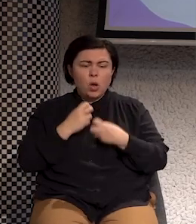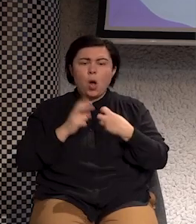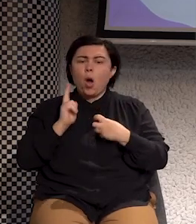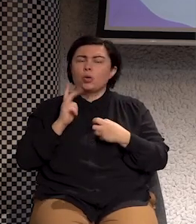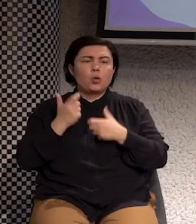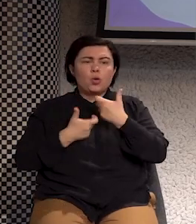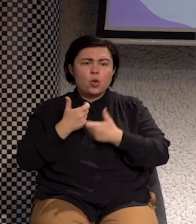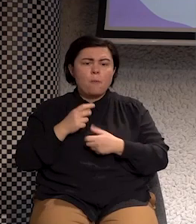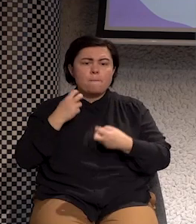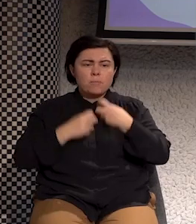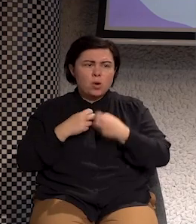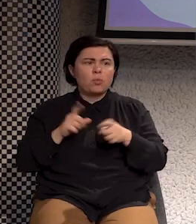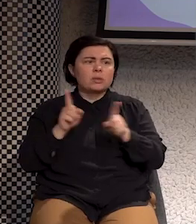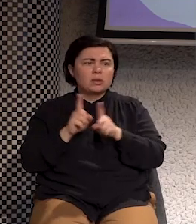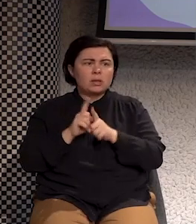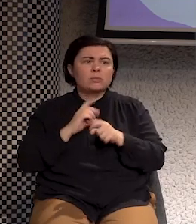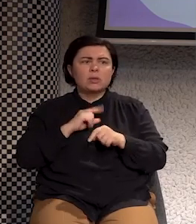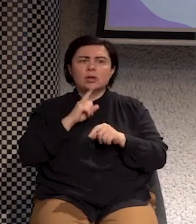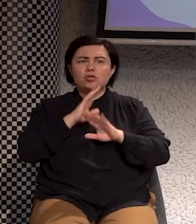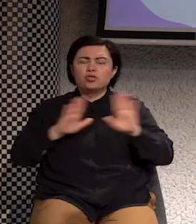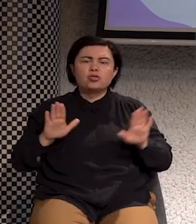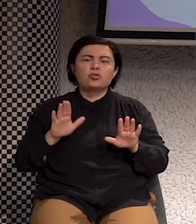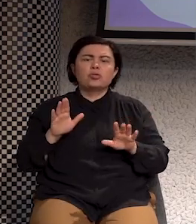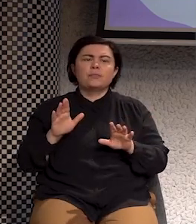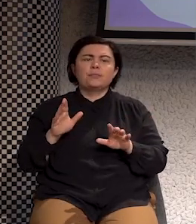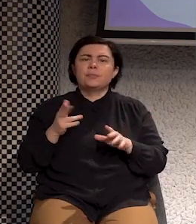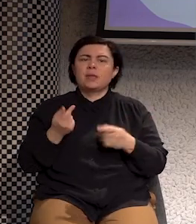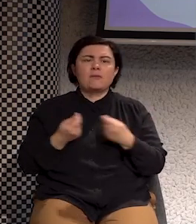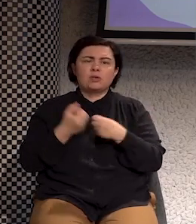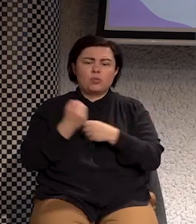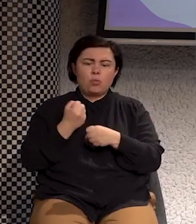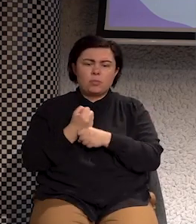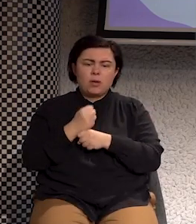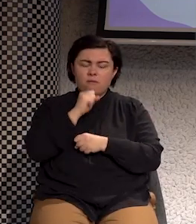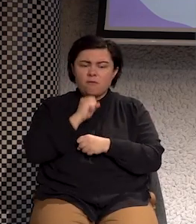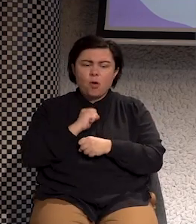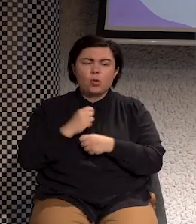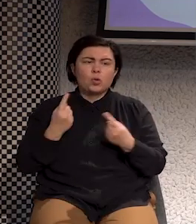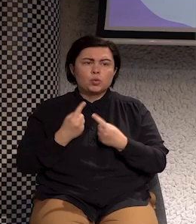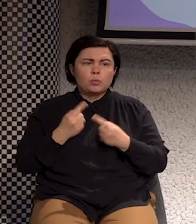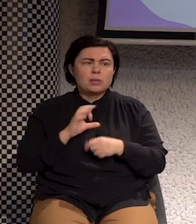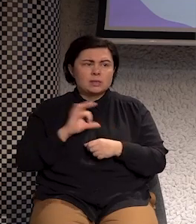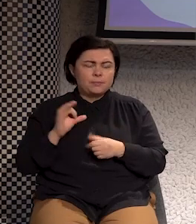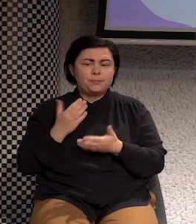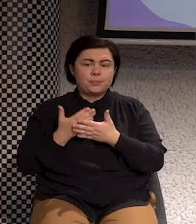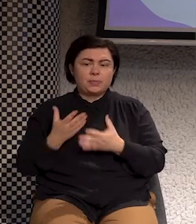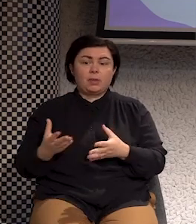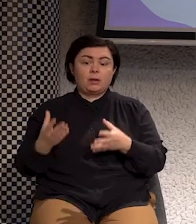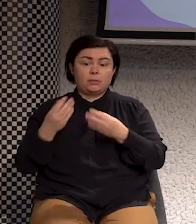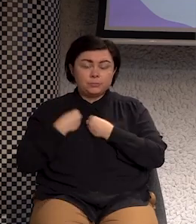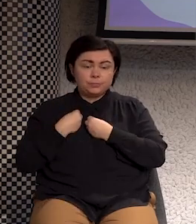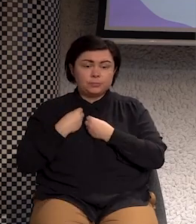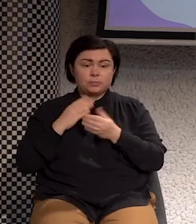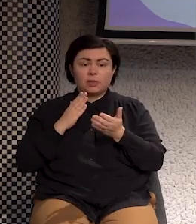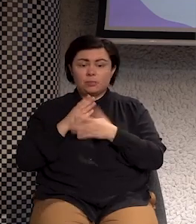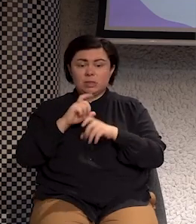nie sprawiali, też byli cisi i jakby nie współpracowali jakoś super specjalnie. Więc dostałem w ciągu